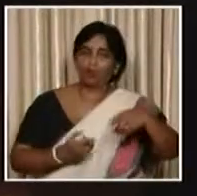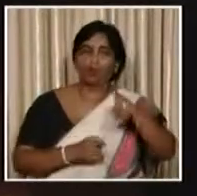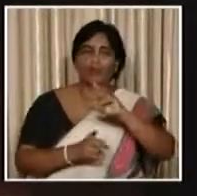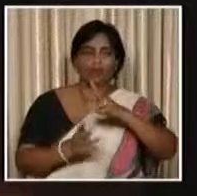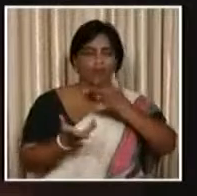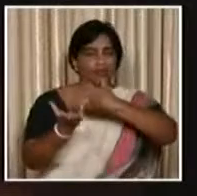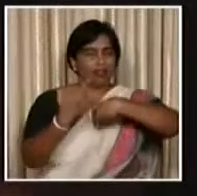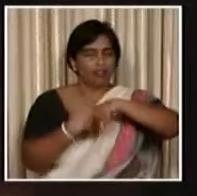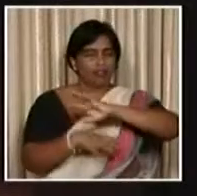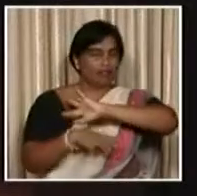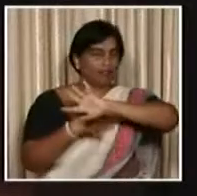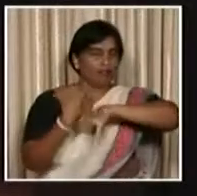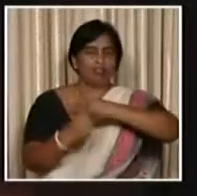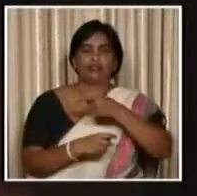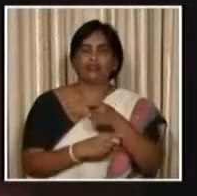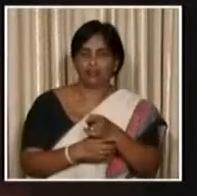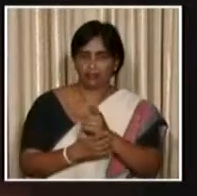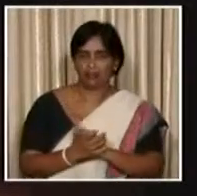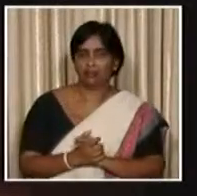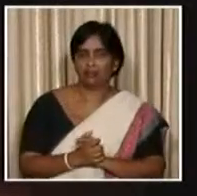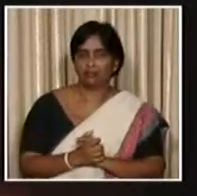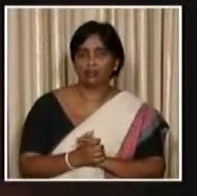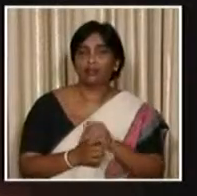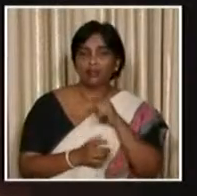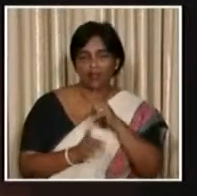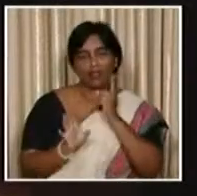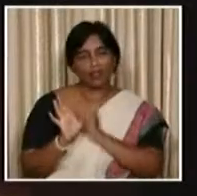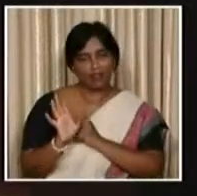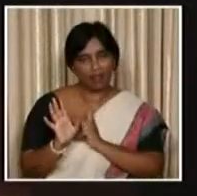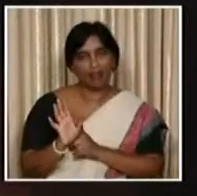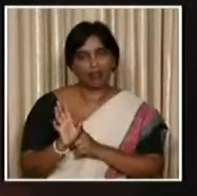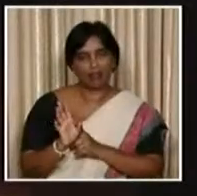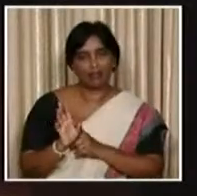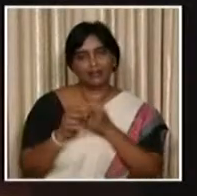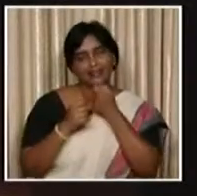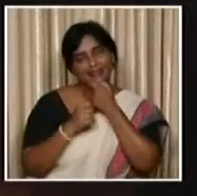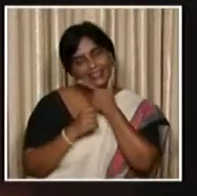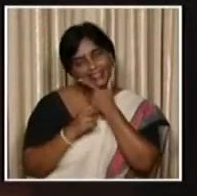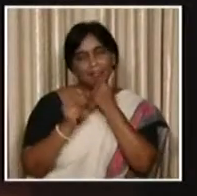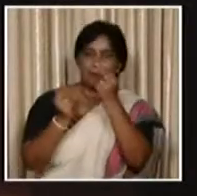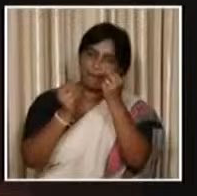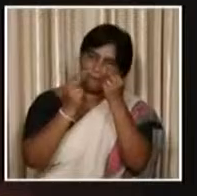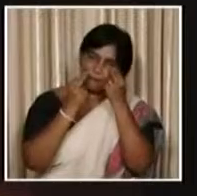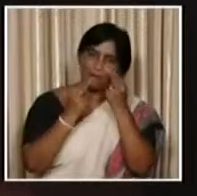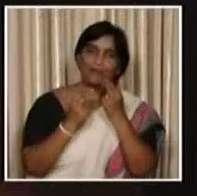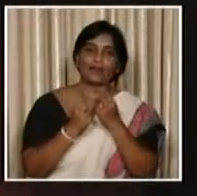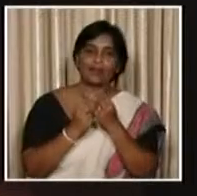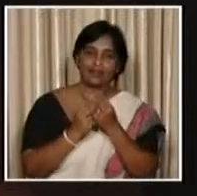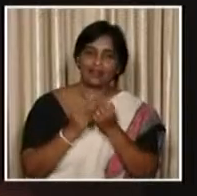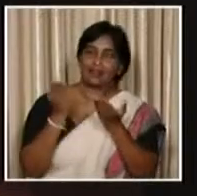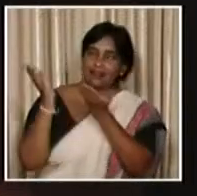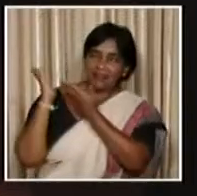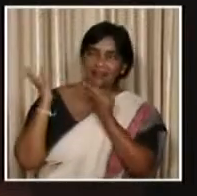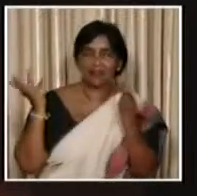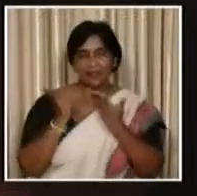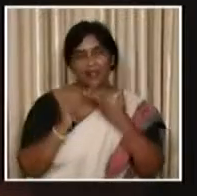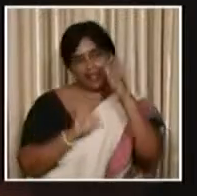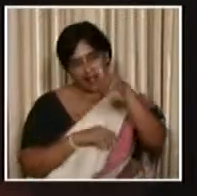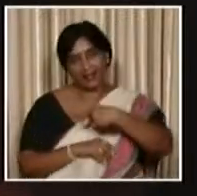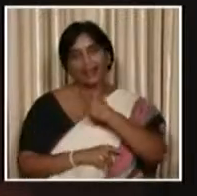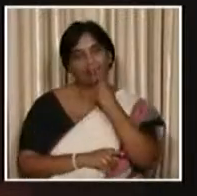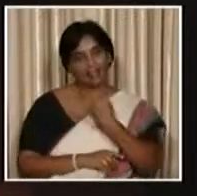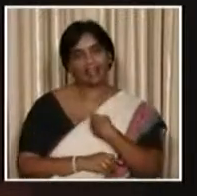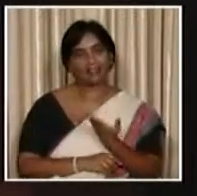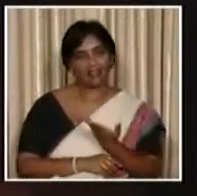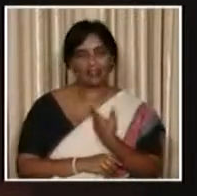හැමෝම ඔබතුමාව අච්චාරු කරවලා තියන්නේ. ඒකනේ හැම වෙලාවෙම අපි දිහා සිනහ මුසු මූණින් බලලා මට මේ යක්කෝ එක්ක ඉන්න බෑ ඔයගොල්ලෝ හරි එන්නේ